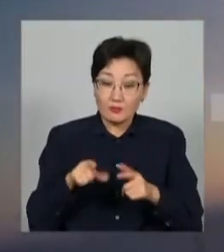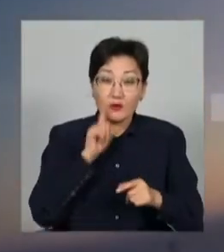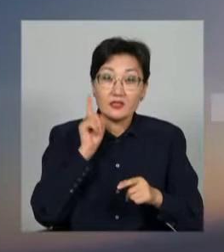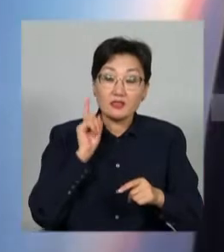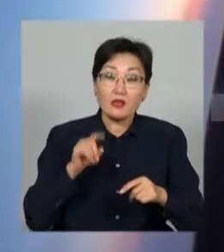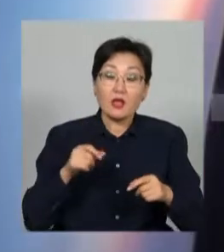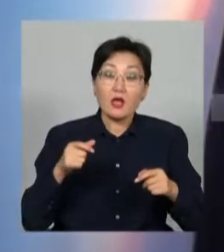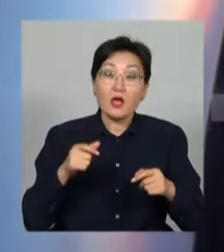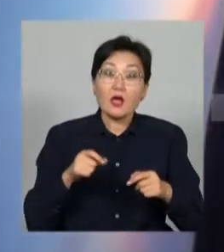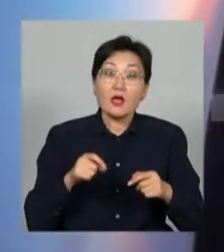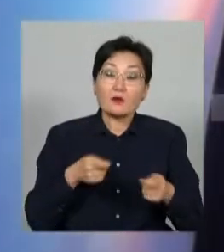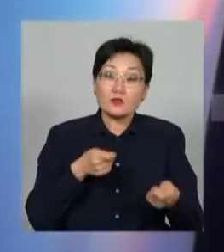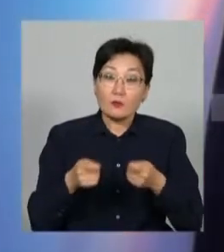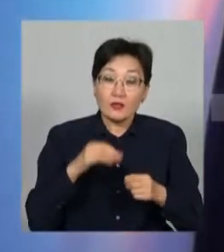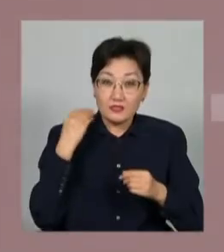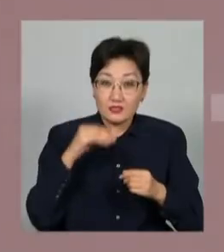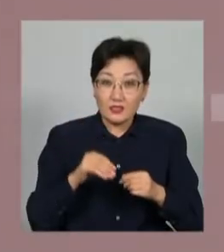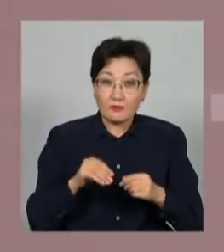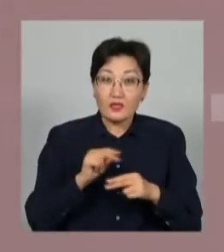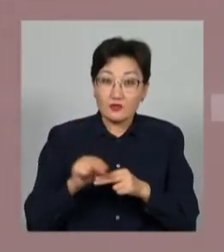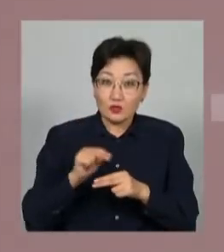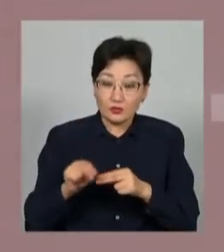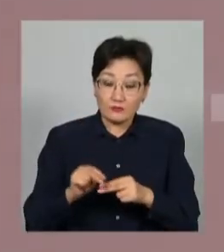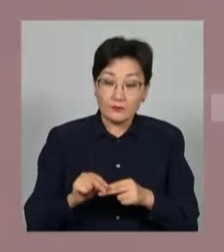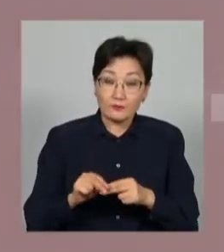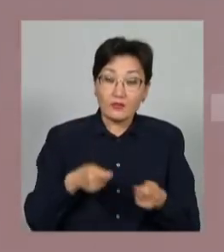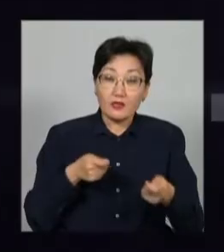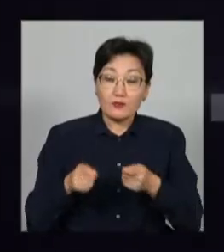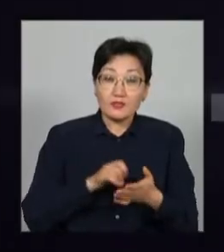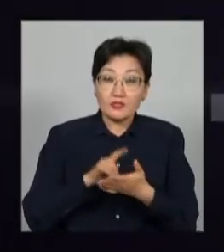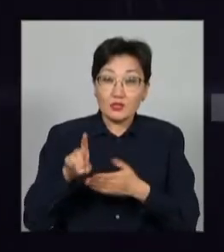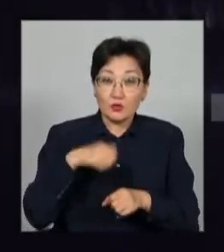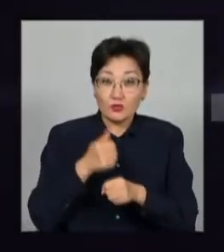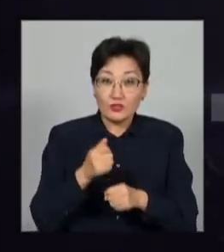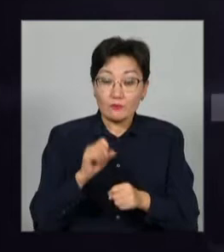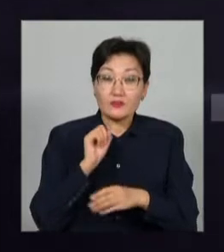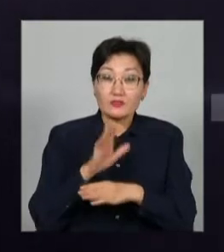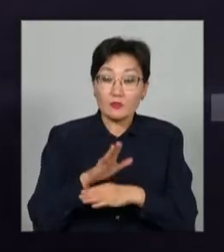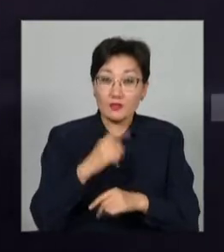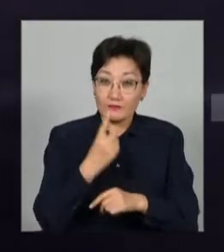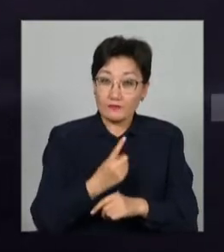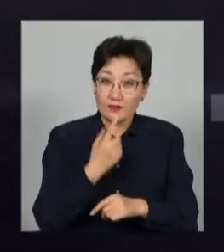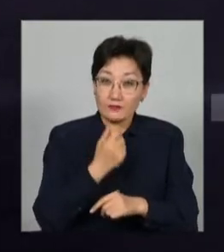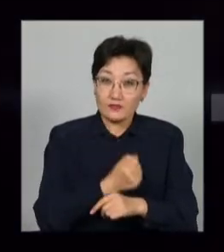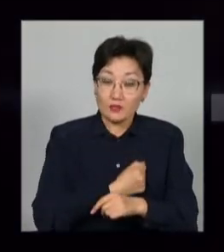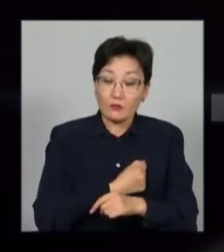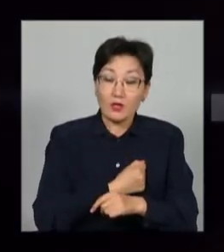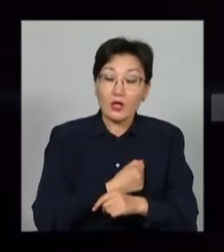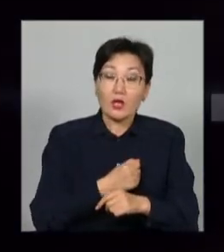молодых командиров экипажей в качестве инструкторов. Руководил полетами главнокомандующий силами воздушной